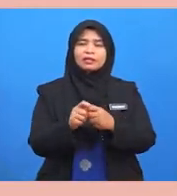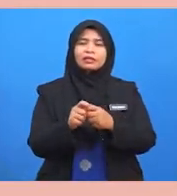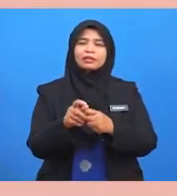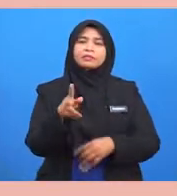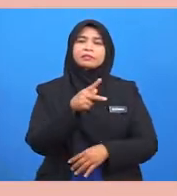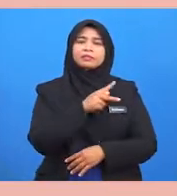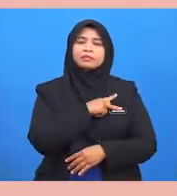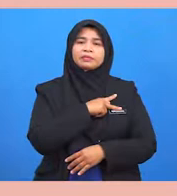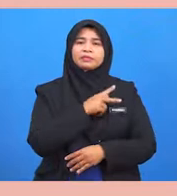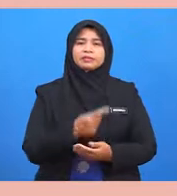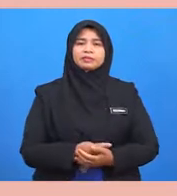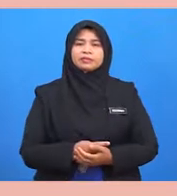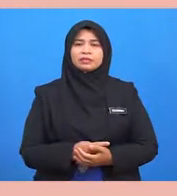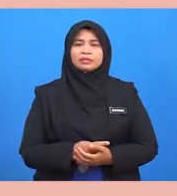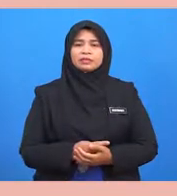mentaati pemimpin.